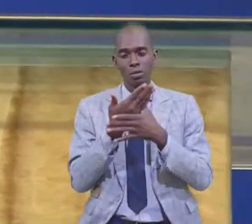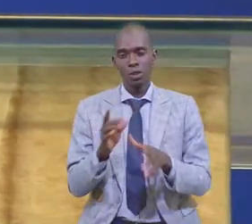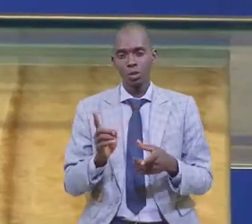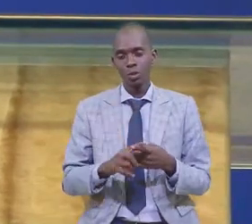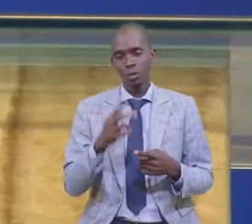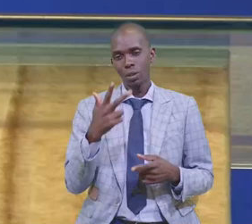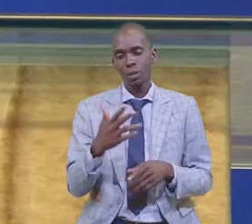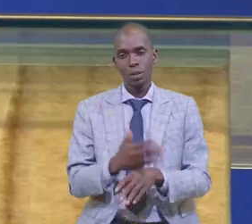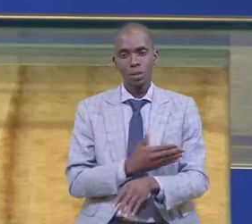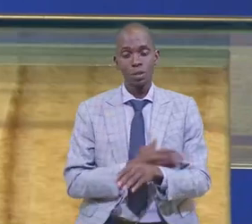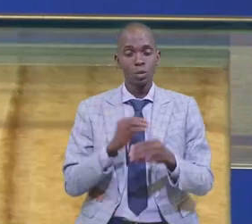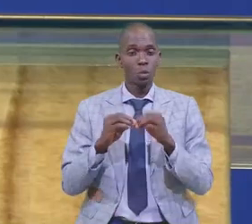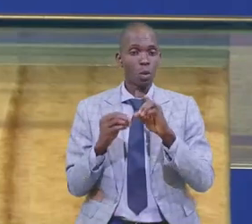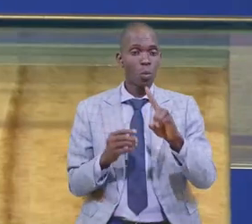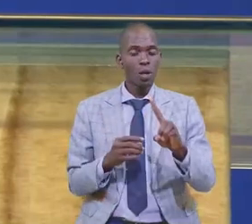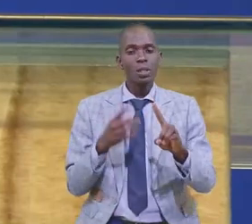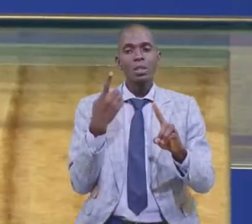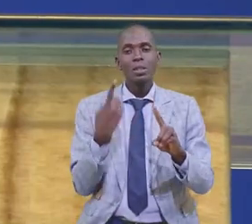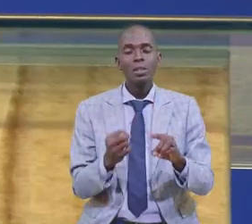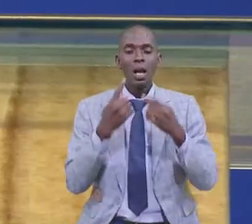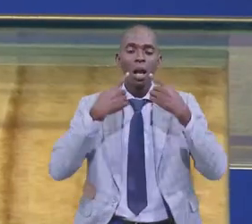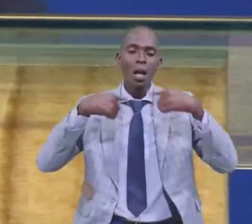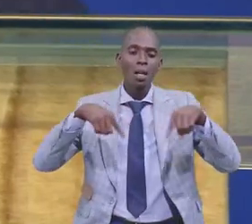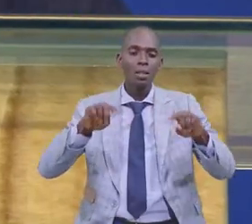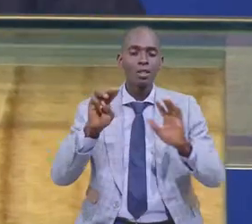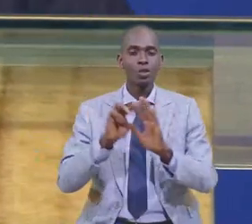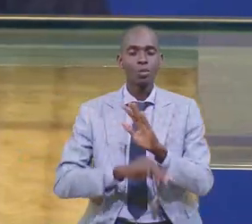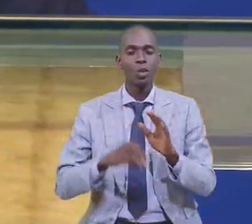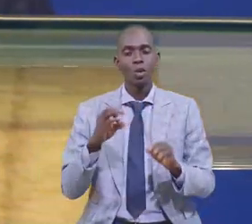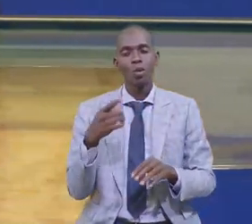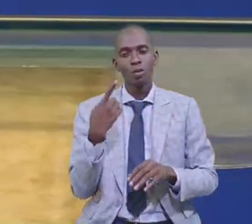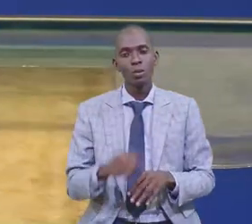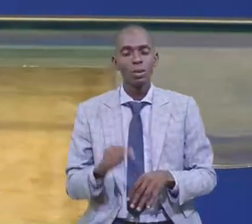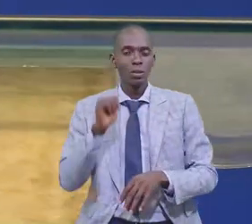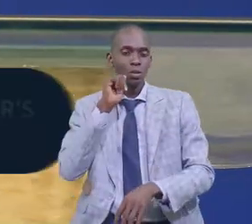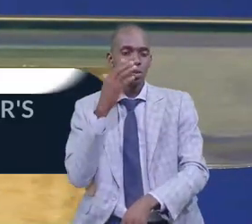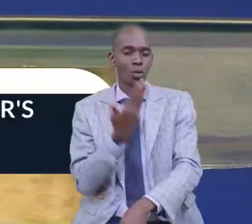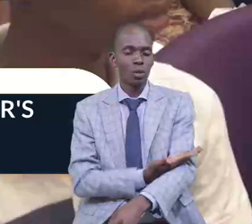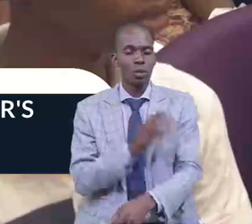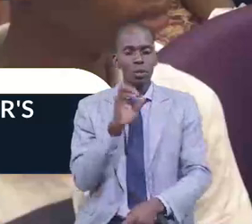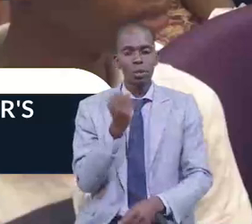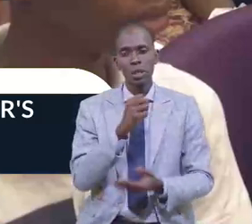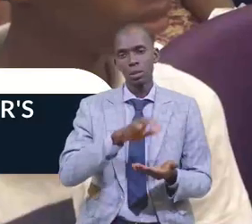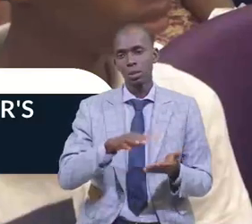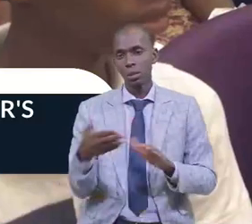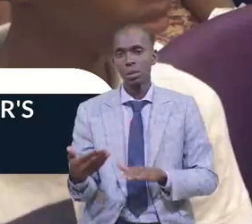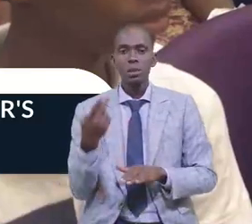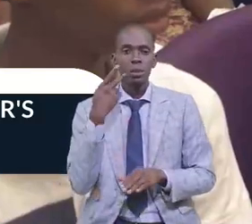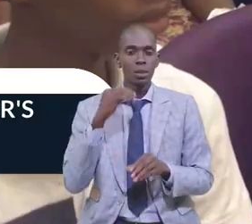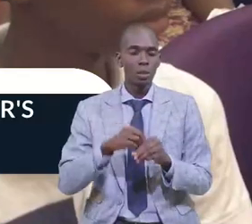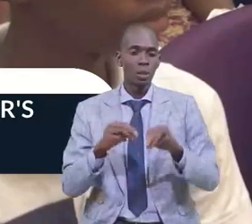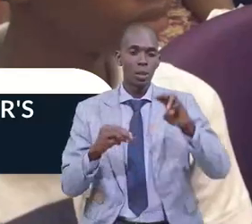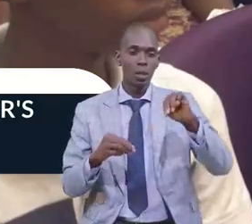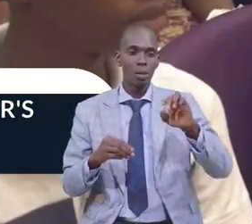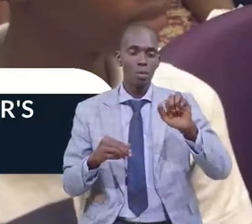sur le premier point, nous avons un, l'annonce de la mort de la fille. L'annonce de la